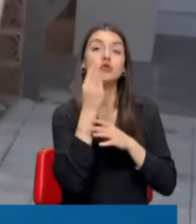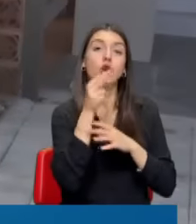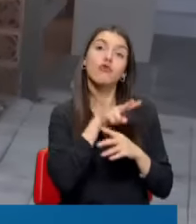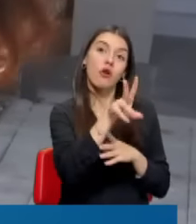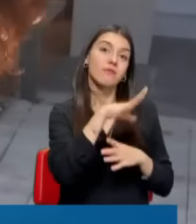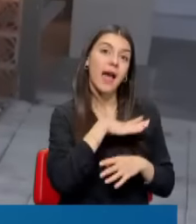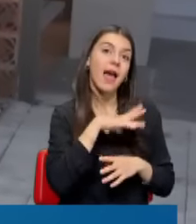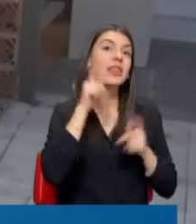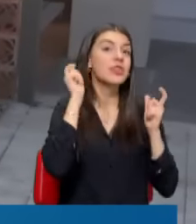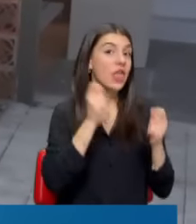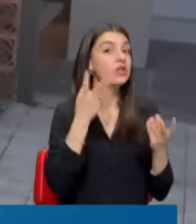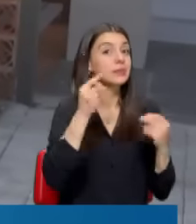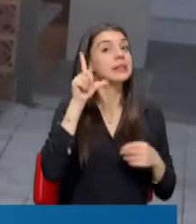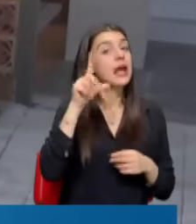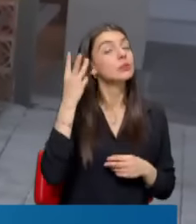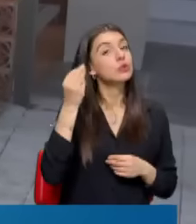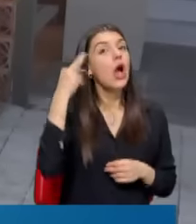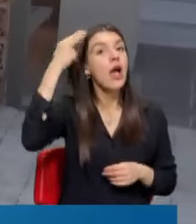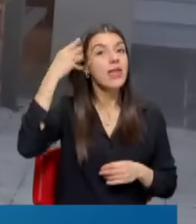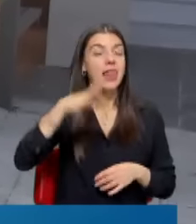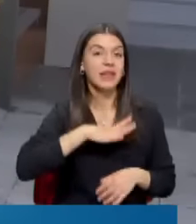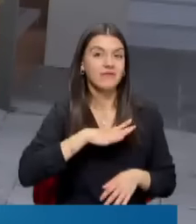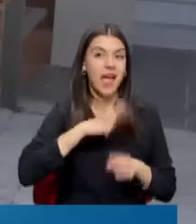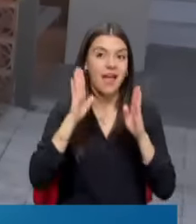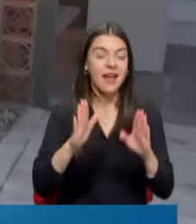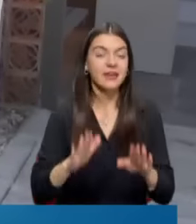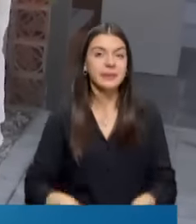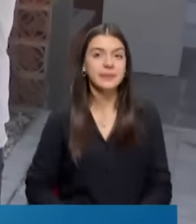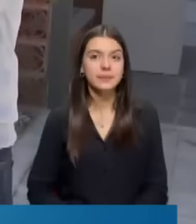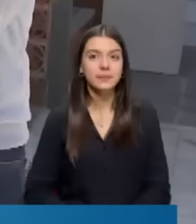gerçekleştirecek çok hayal var. Bravo. Evet,